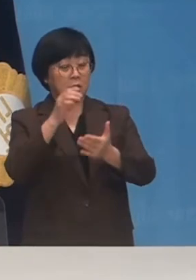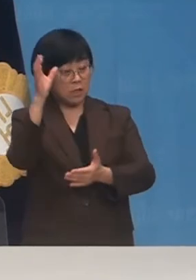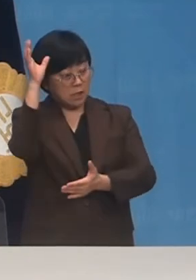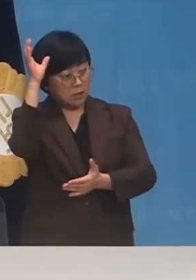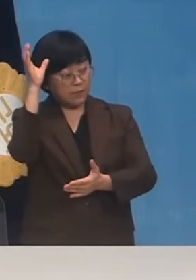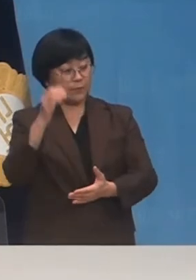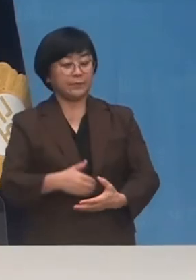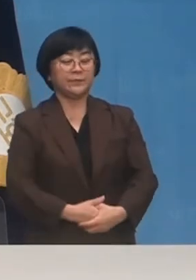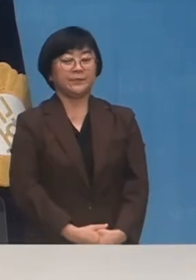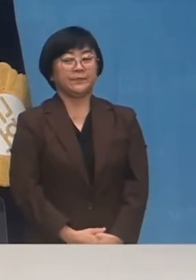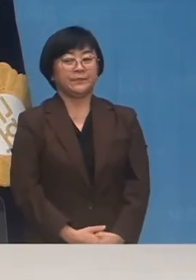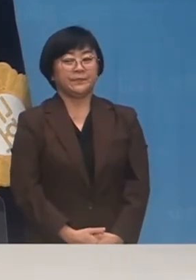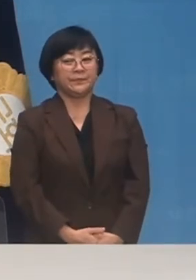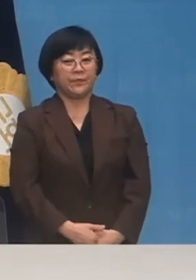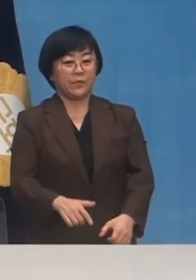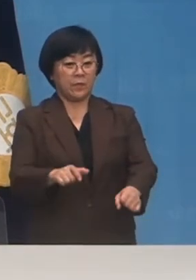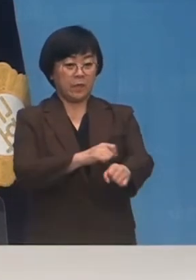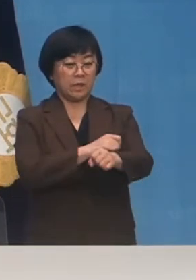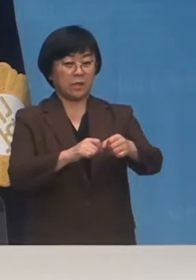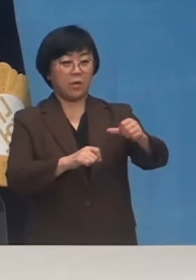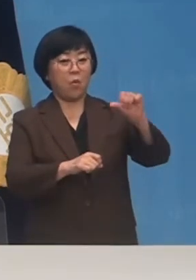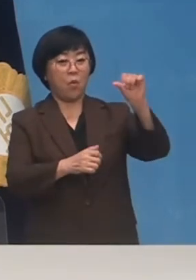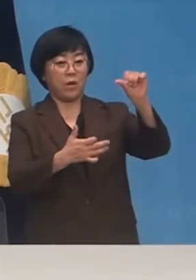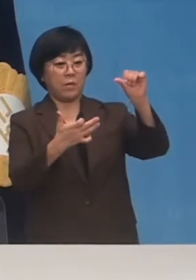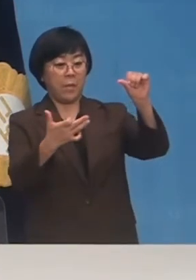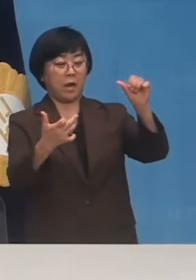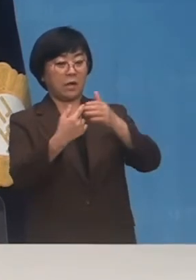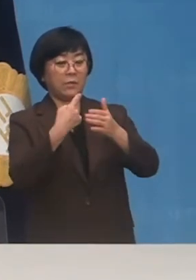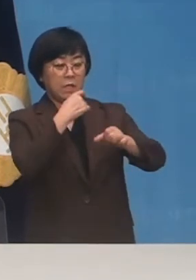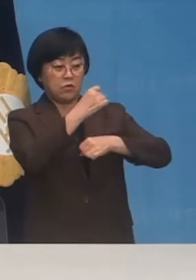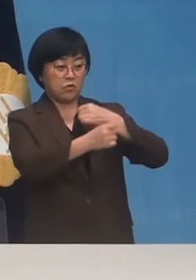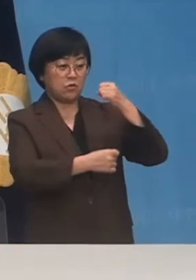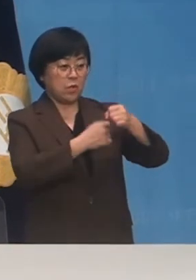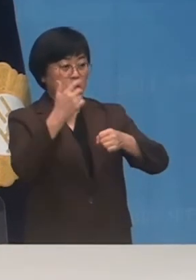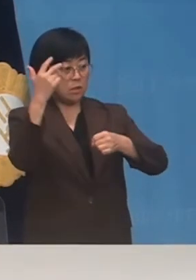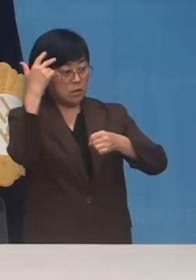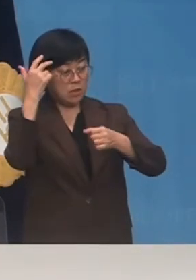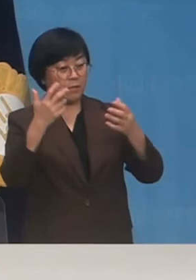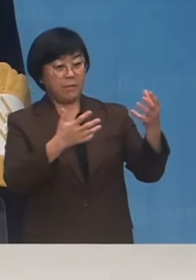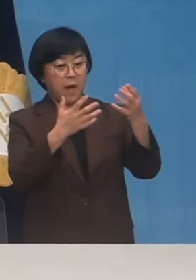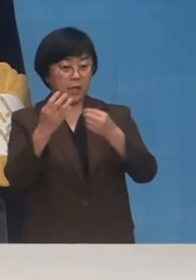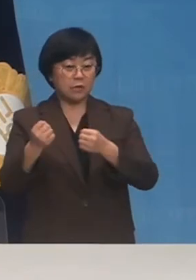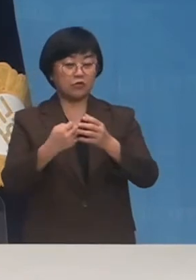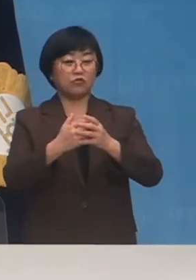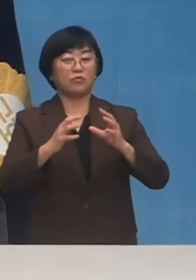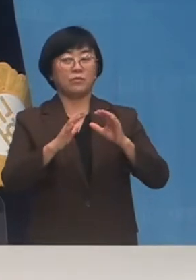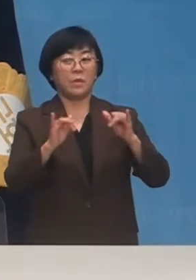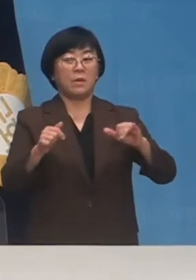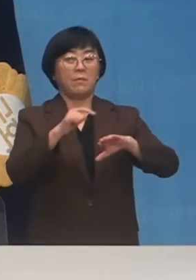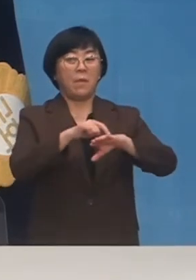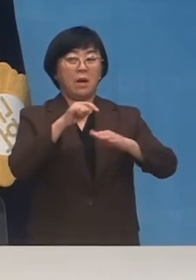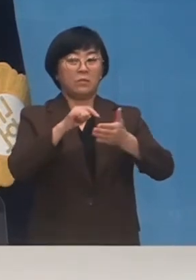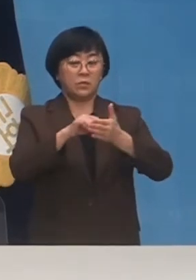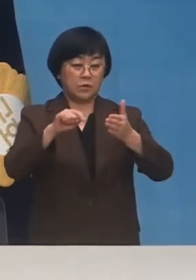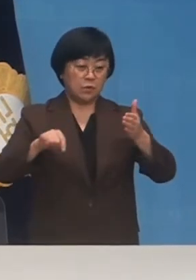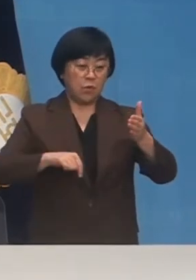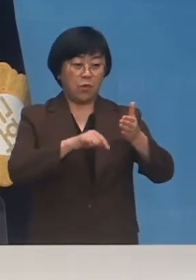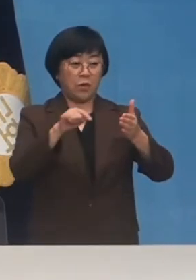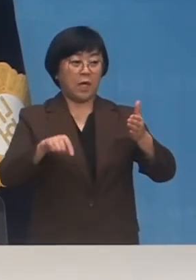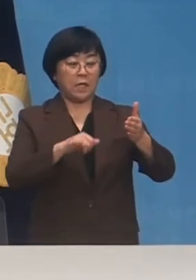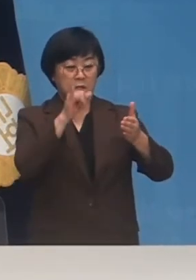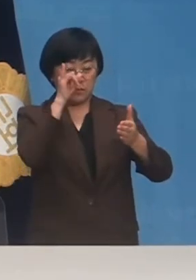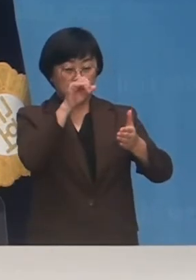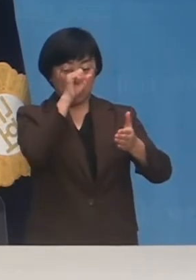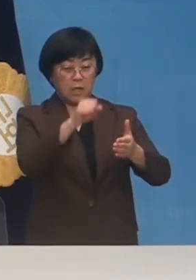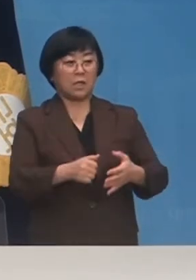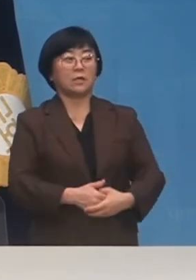기대한다. 특히 5.18 민주화 정신 등이 많은 국민들의 마음속에 꽃피었으면